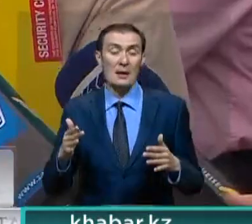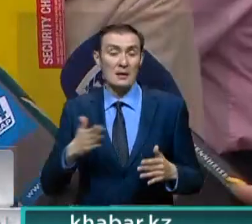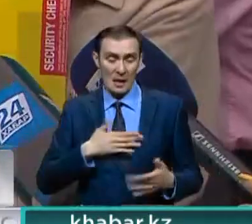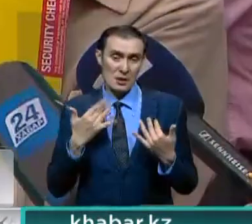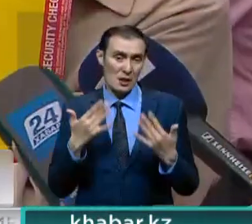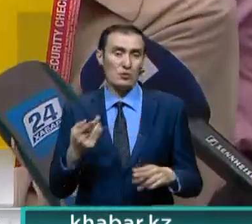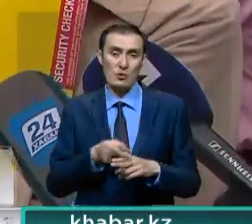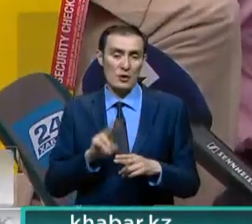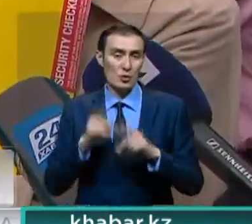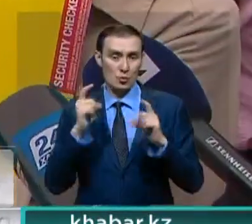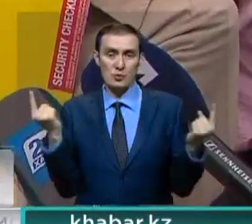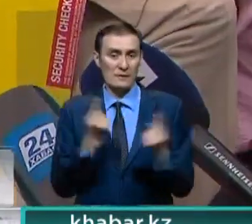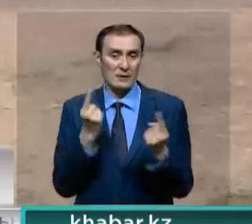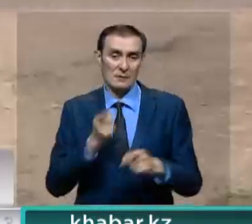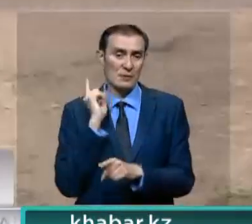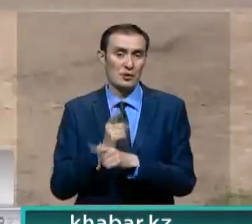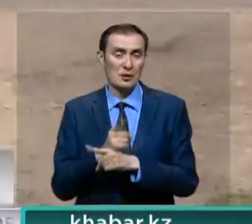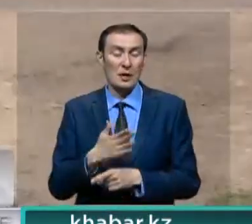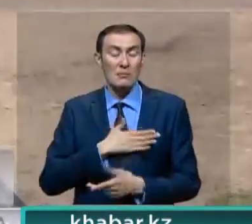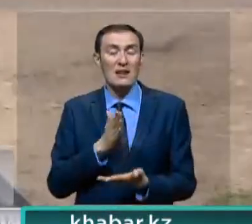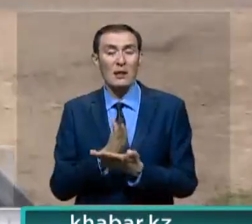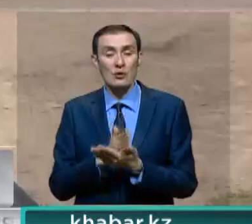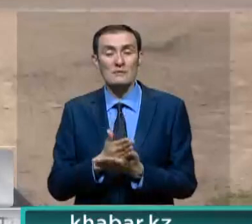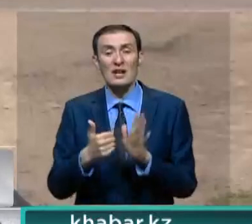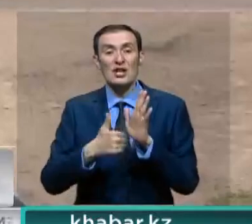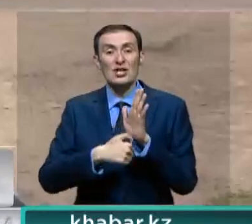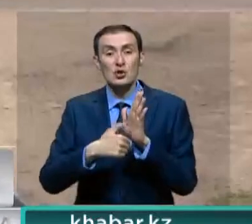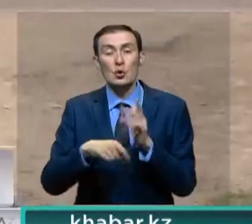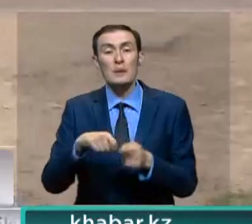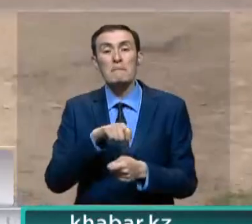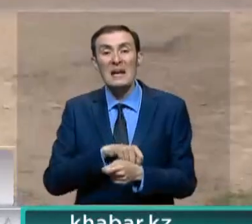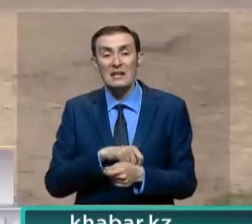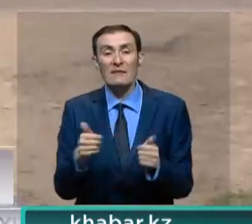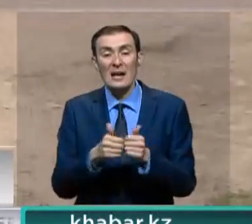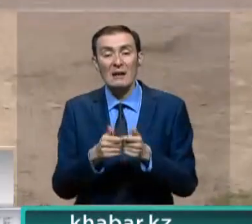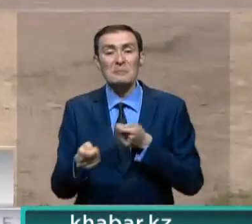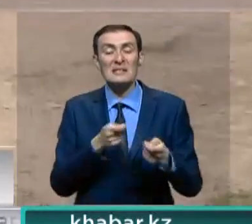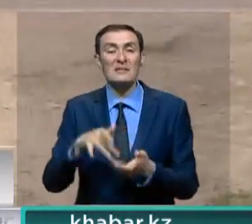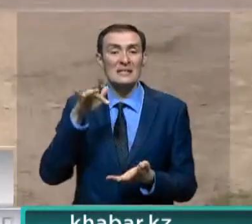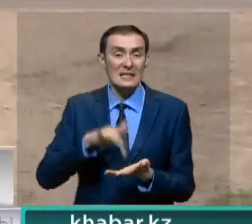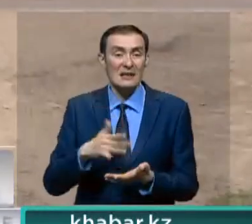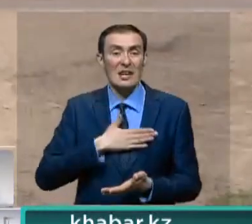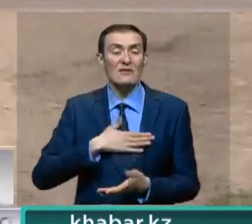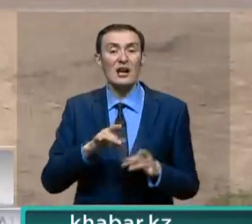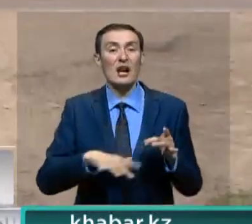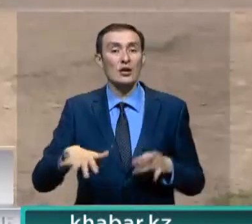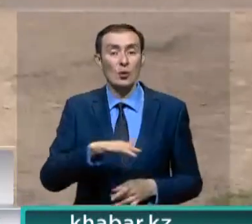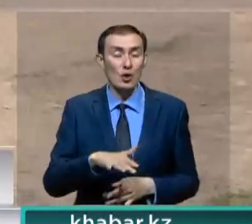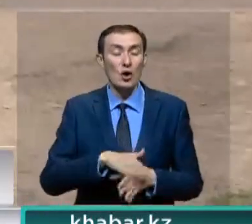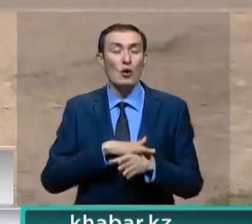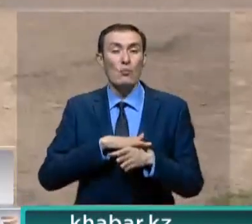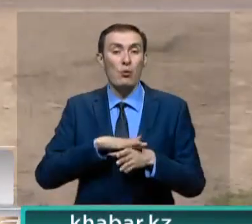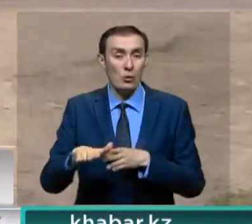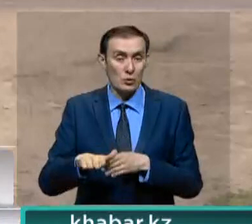требую, чтобы эти КАМАЗы здесь не ездили. Мы находимся в 600 метров от административного центра Наурызбайского района. Полностью